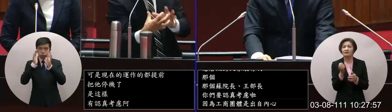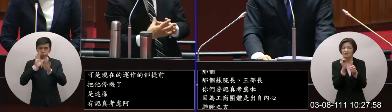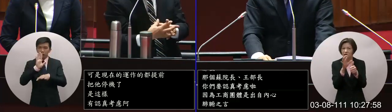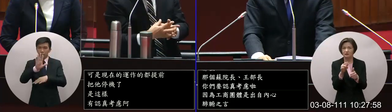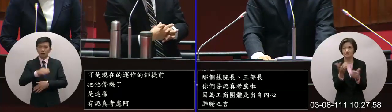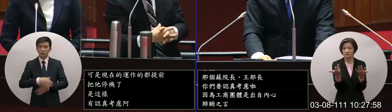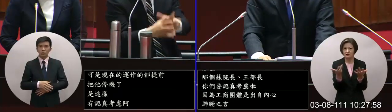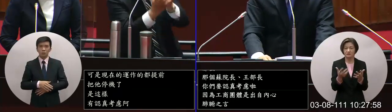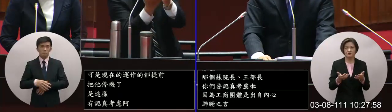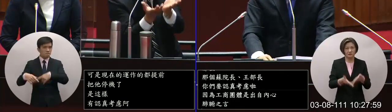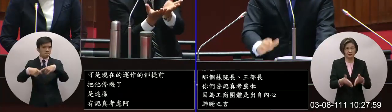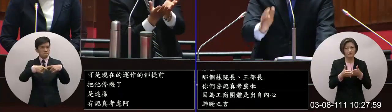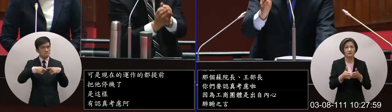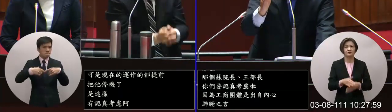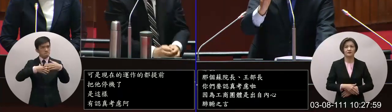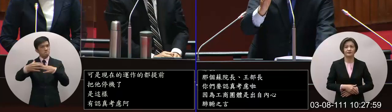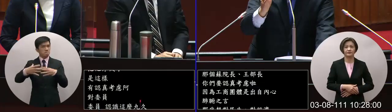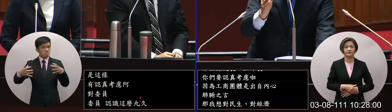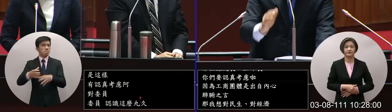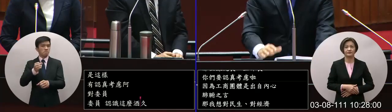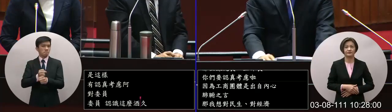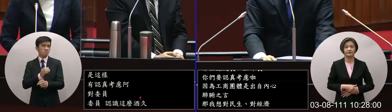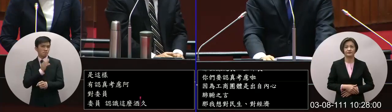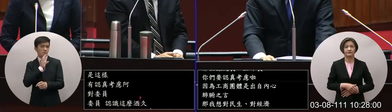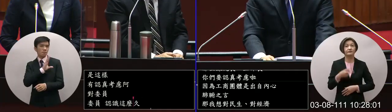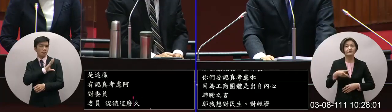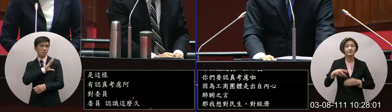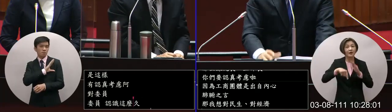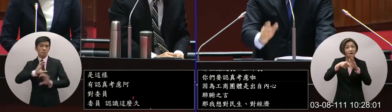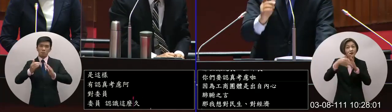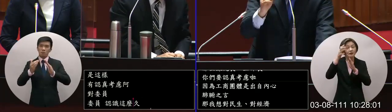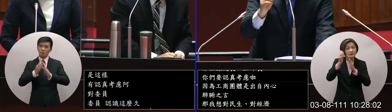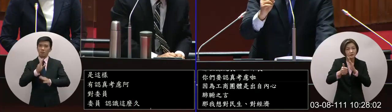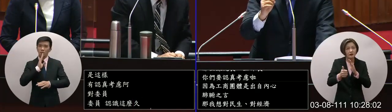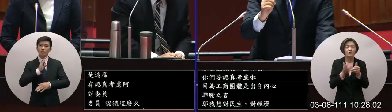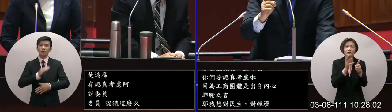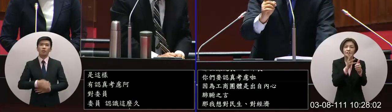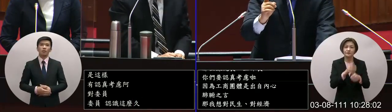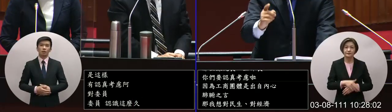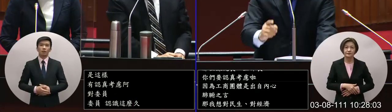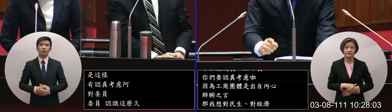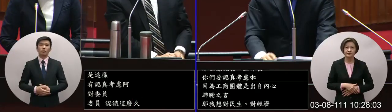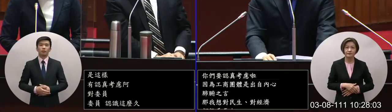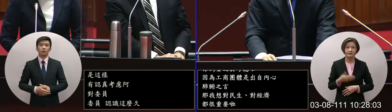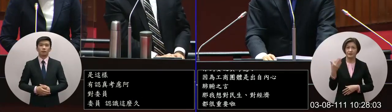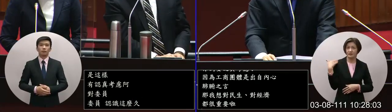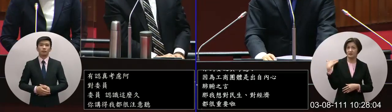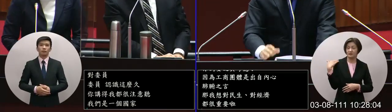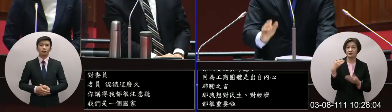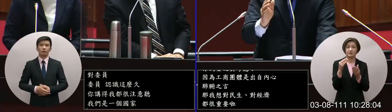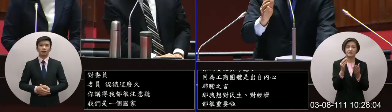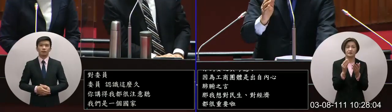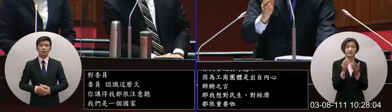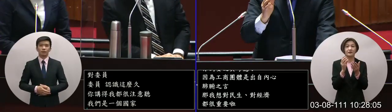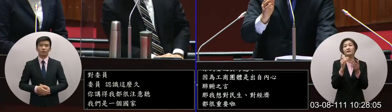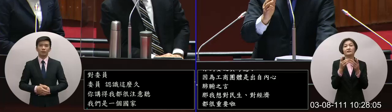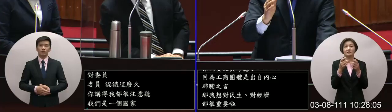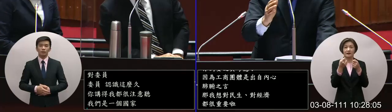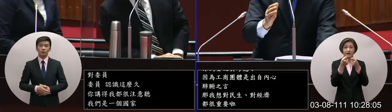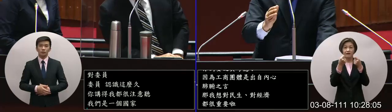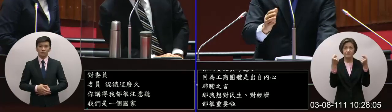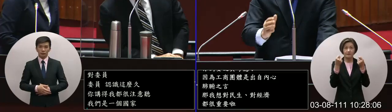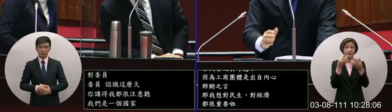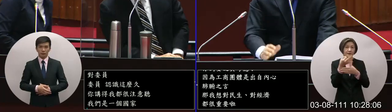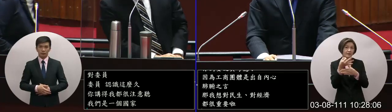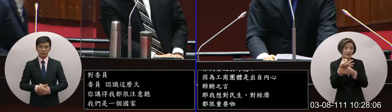请教。我们是一体的啊，我们是一个国家。 我再请教，因为贵买中心去年十月哈、哦，那个表示说